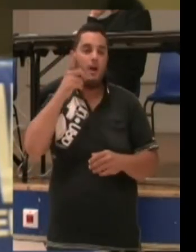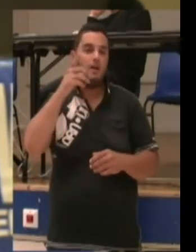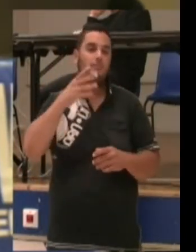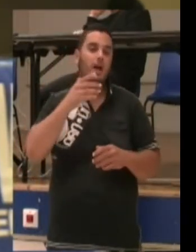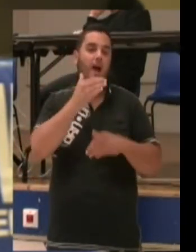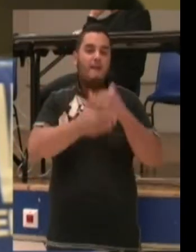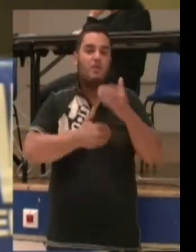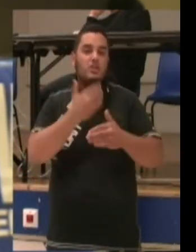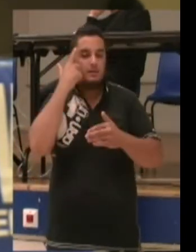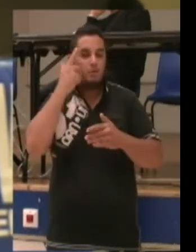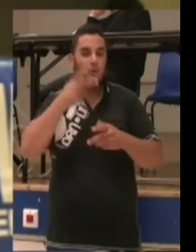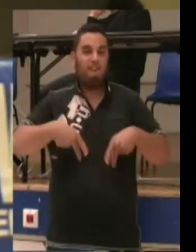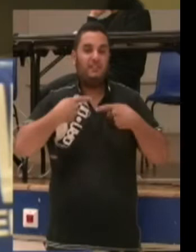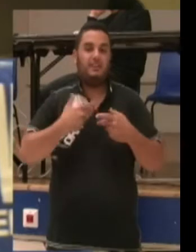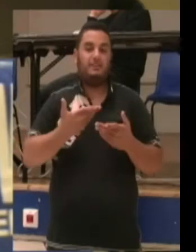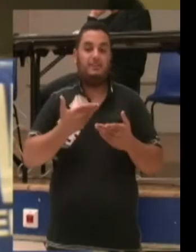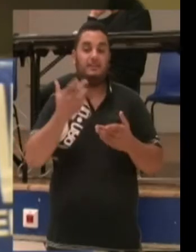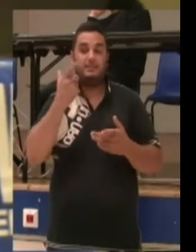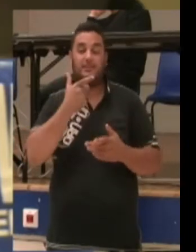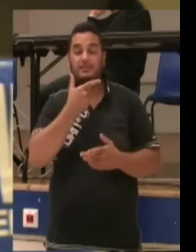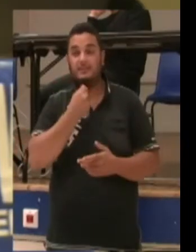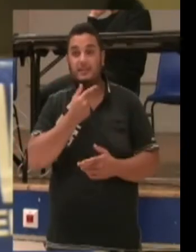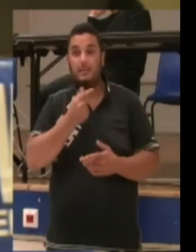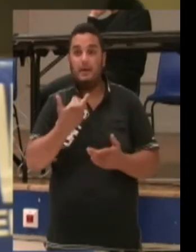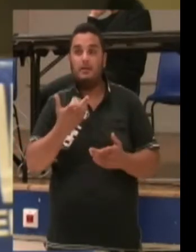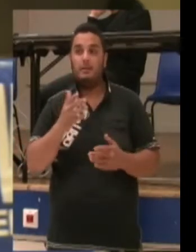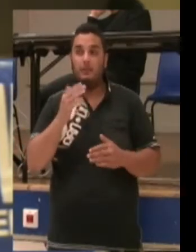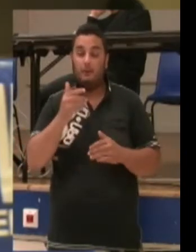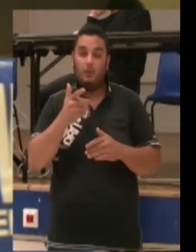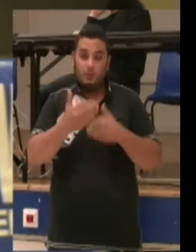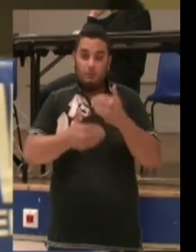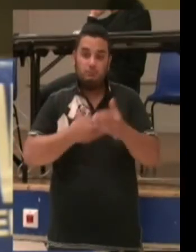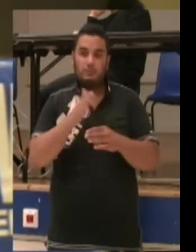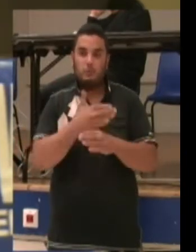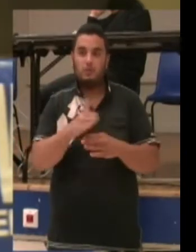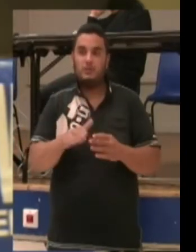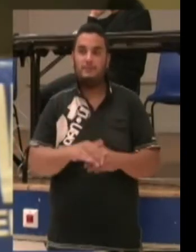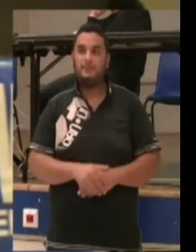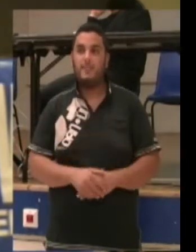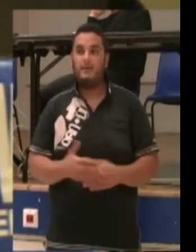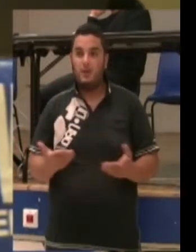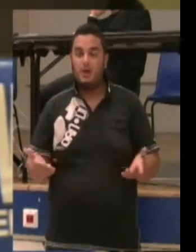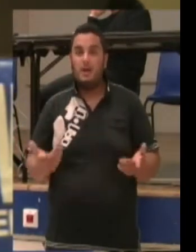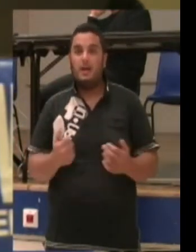encore. Donc ça sera vraiment un grand pas en avant. Voilà.